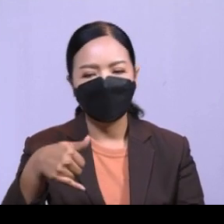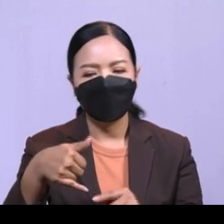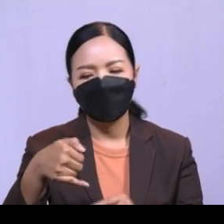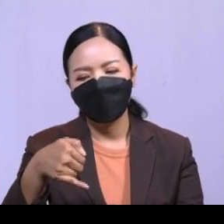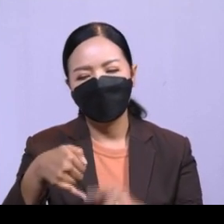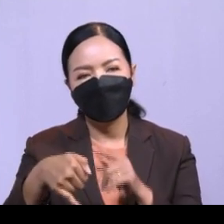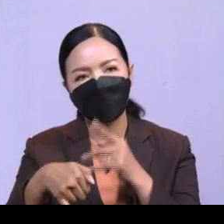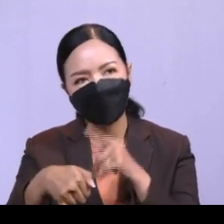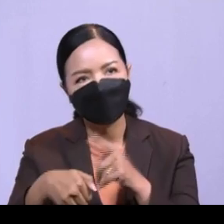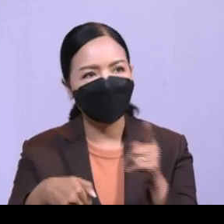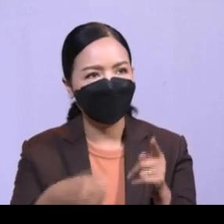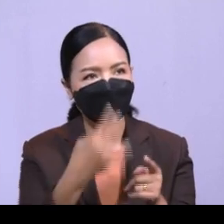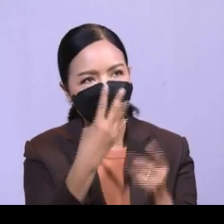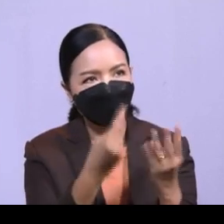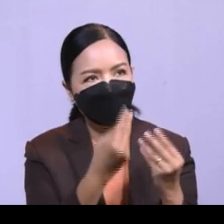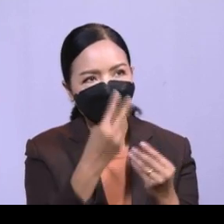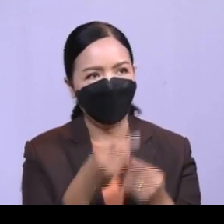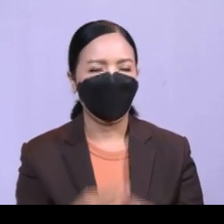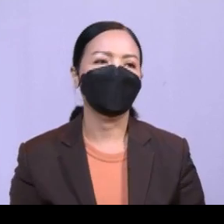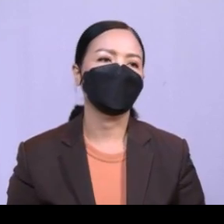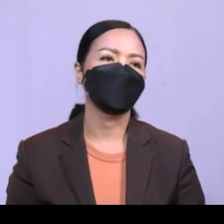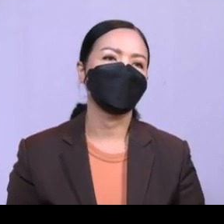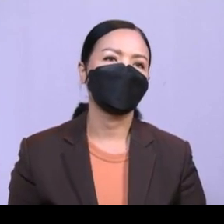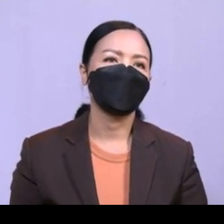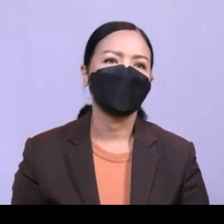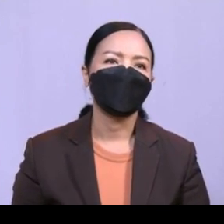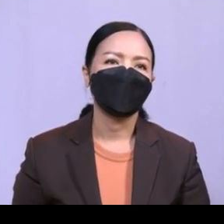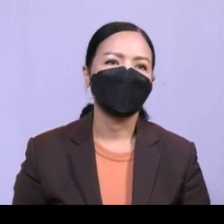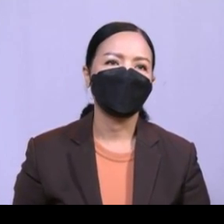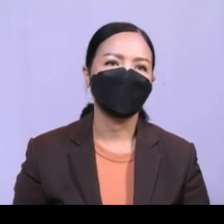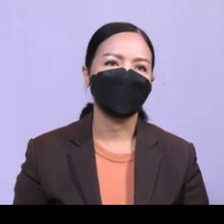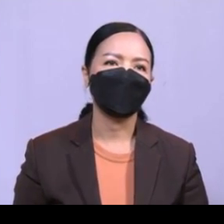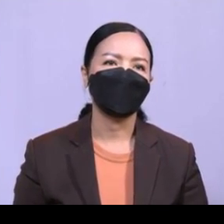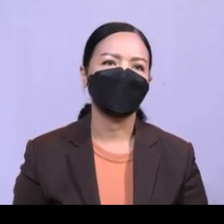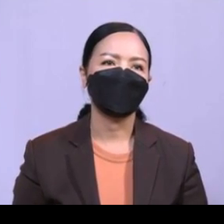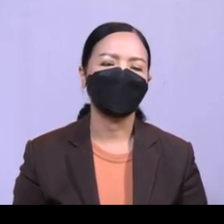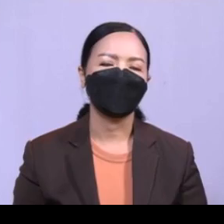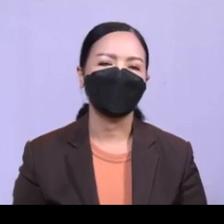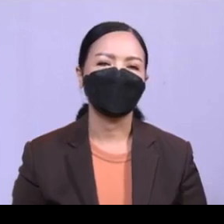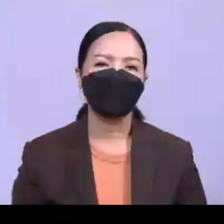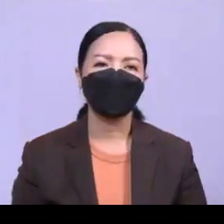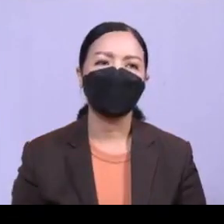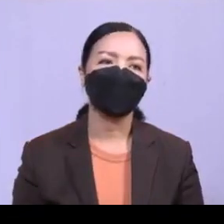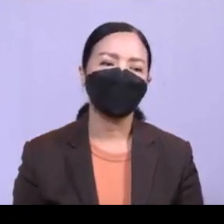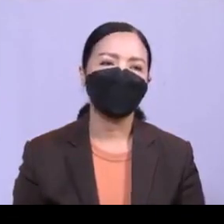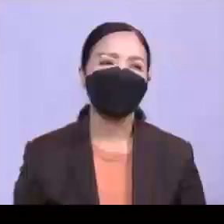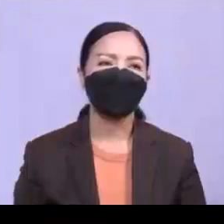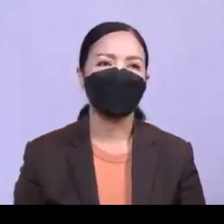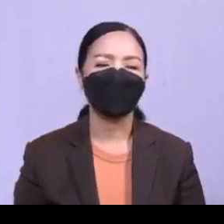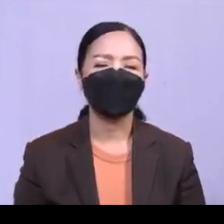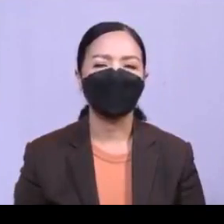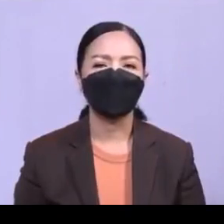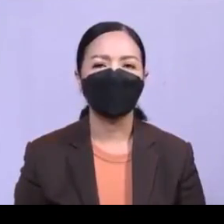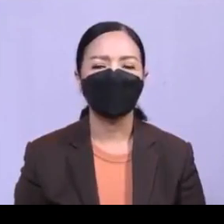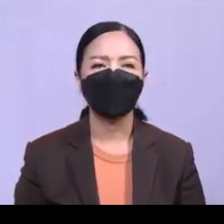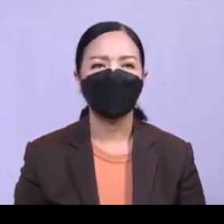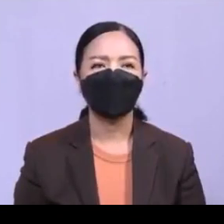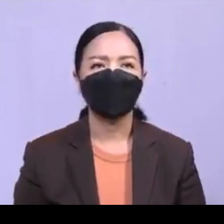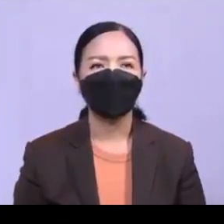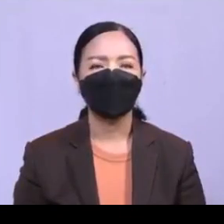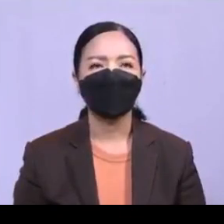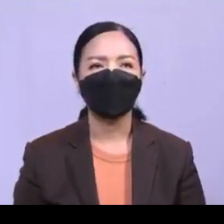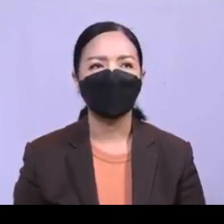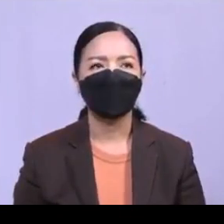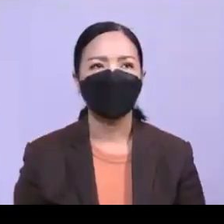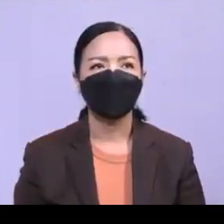แบบเอาแล้วมันจะนำไปสู่เรื่องของความเชื่อเรื่องของอะไรหลายๆอย่างนะ เร ื่อง หุ่ยเหลือเชื่อเรื่องอะไรต่างๆเหล่านี้นะฮะอ่ะ